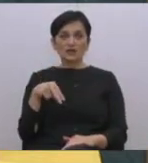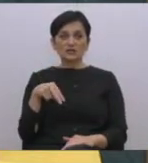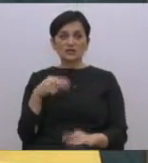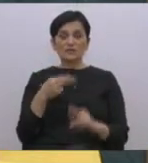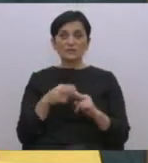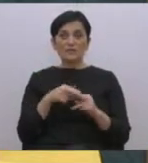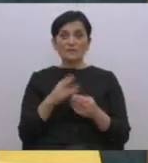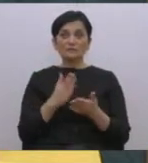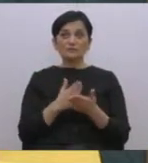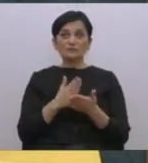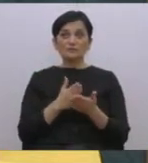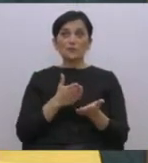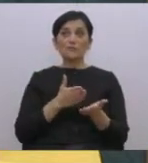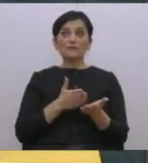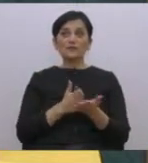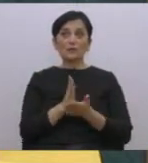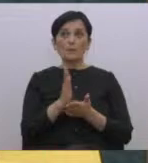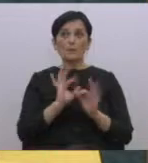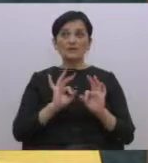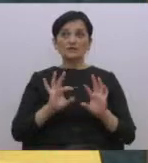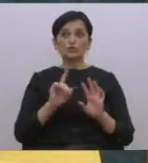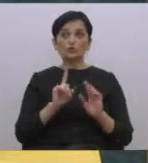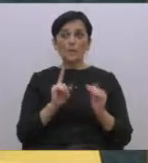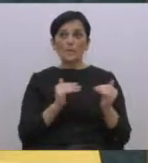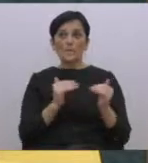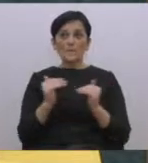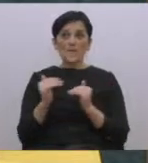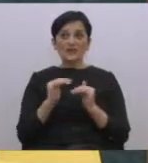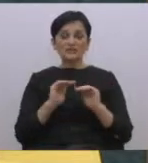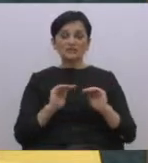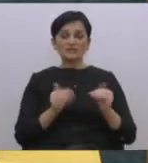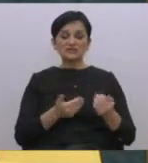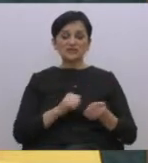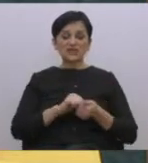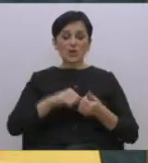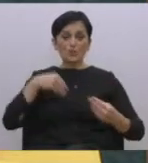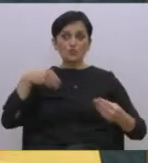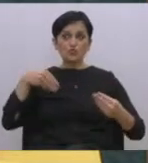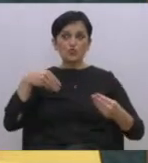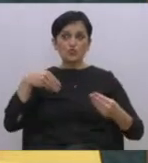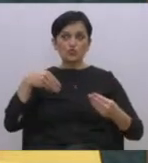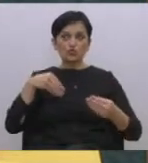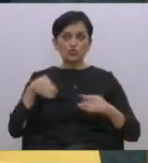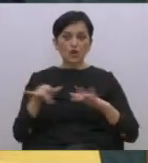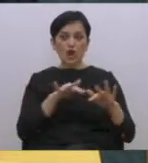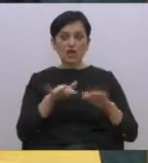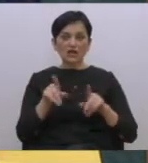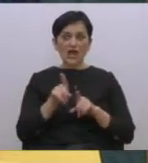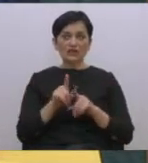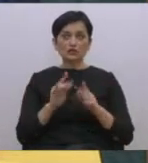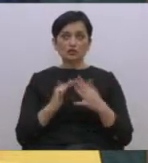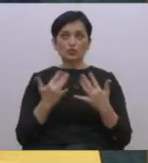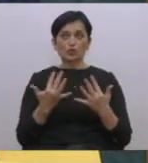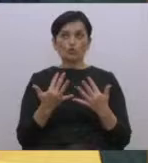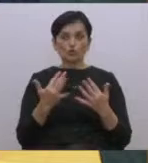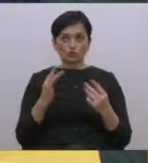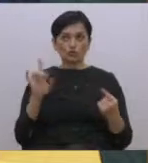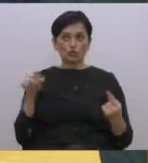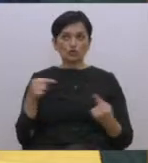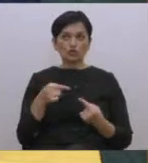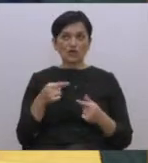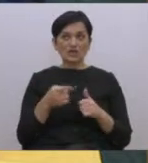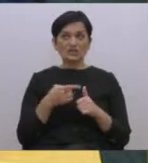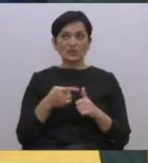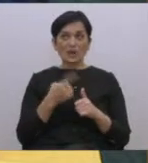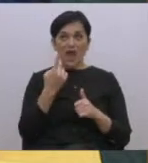Ეს გახლავთ იმ პრინციპისთვის, რომ მაქსიმალურად ნაკლებად ბიუროკრატიული იყოს ასეთი მოთხოვნის წამოყენება და შესაბამისად ეგრეთ წოდებული